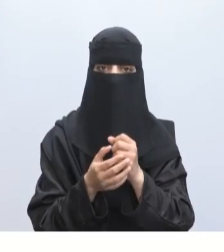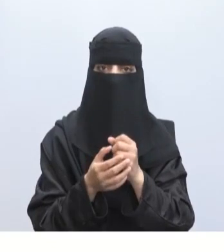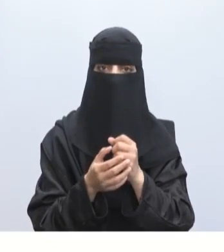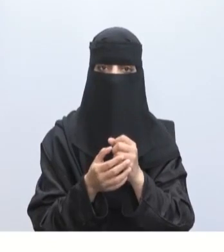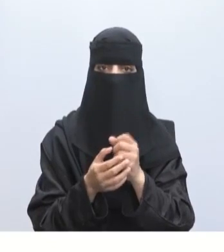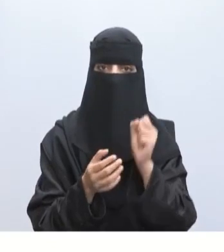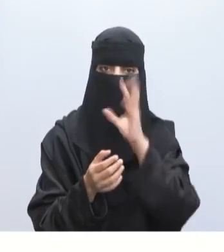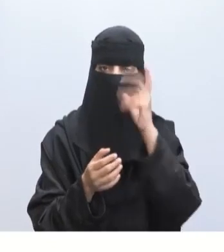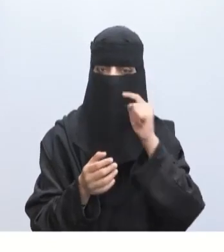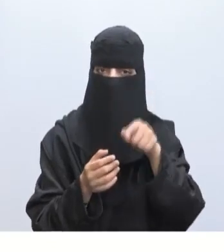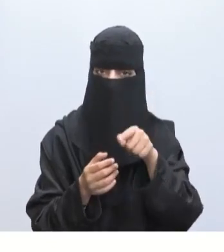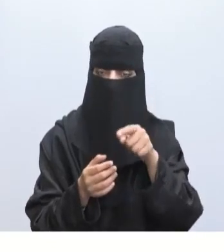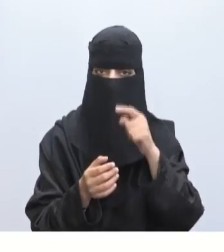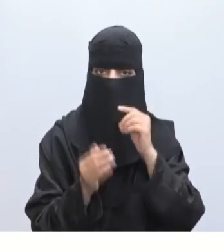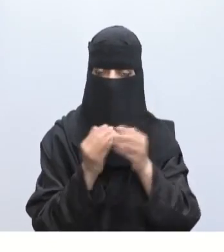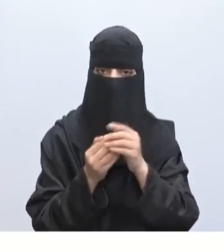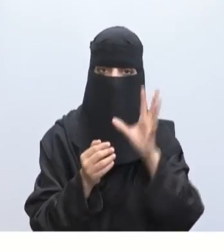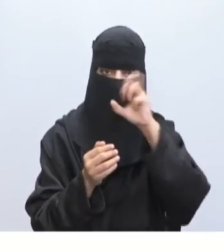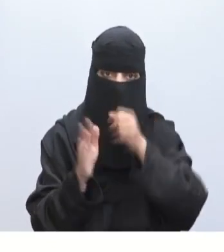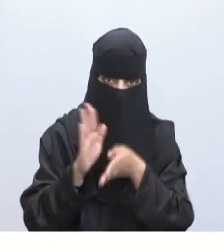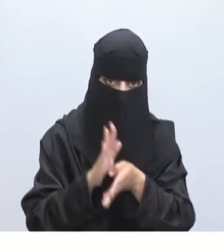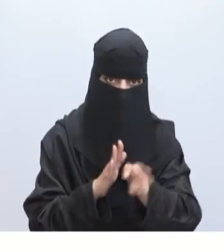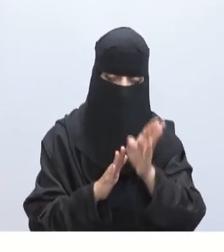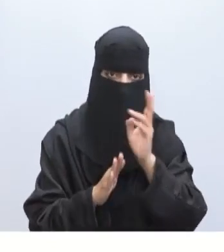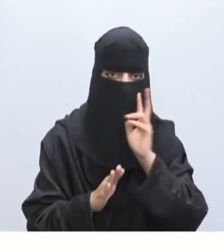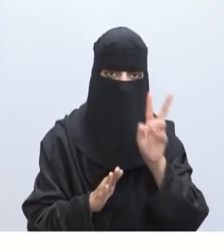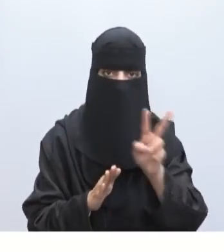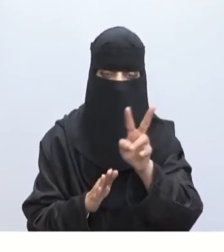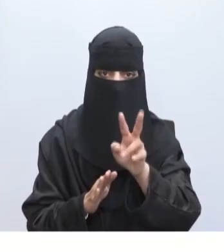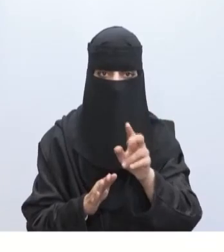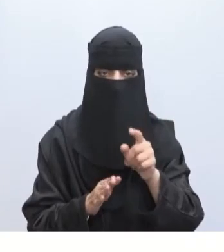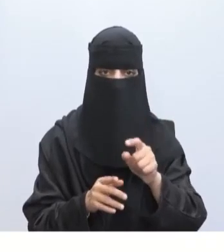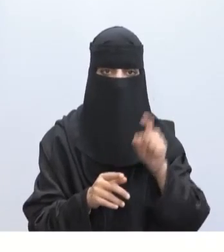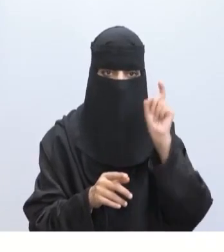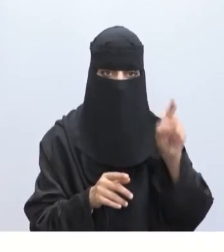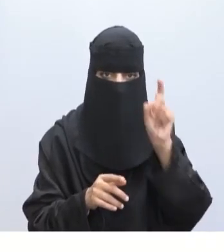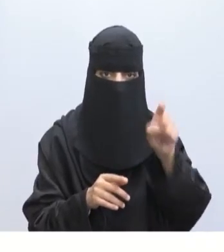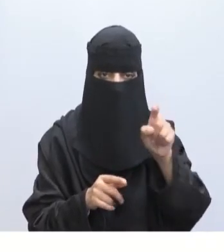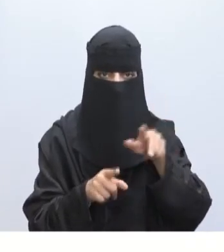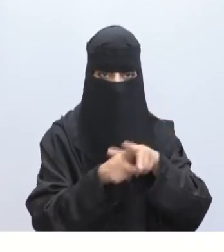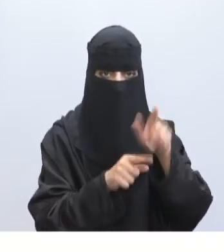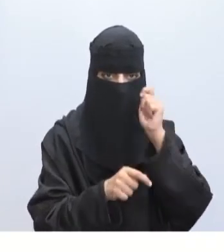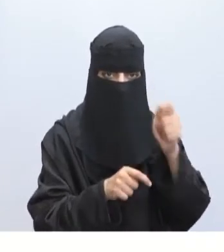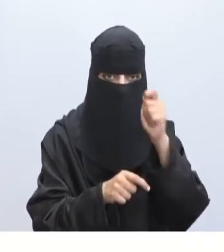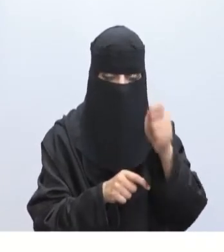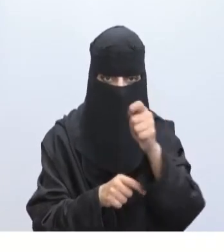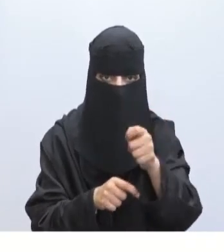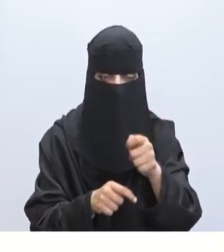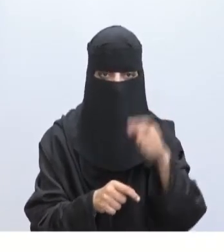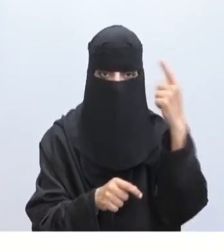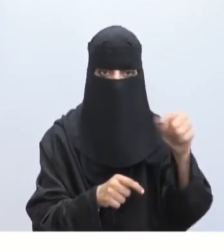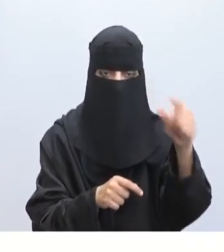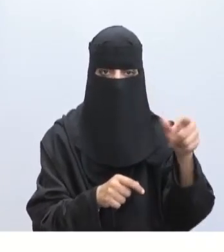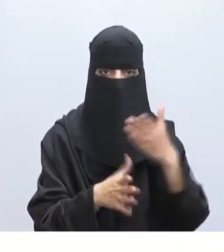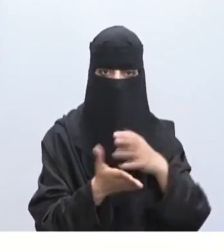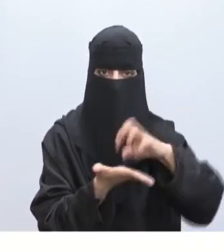الانظار نهارا ويخرج ليلا لكي يقوم بضرب هذه المواقع يضرب